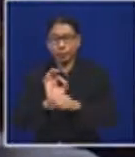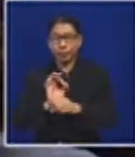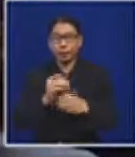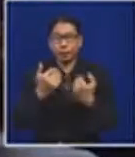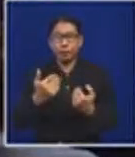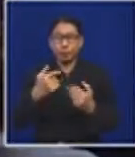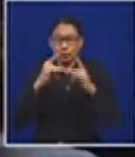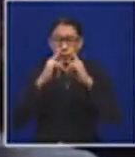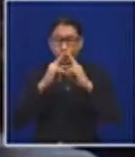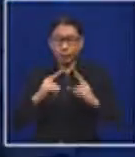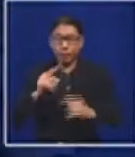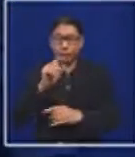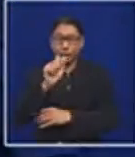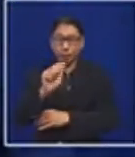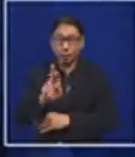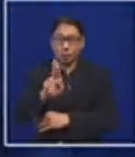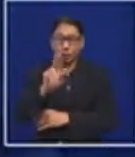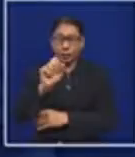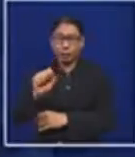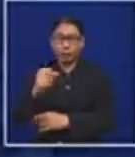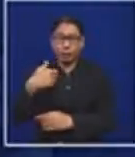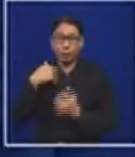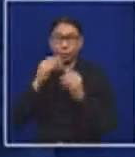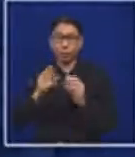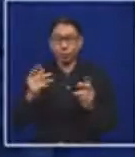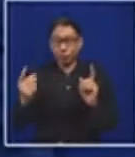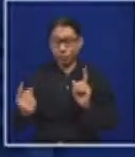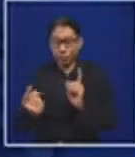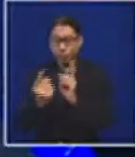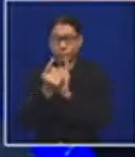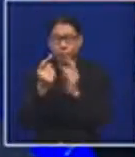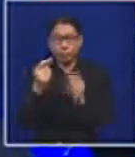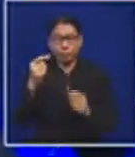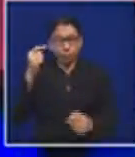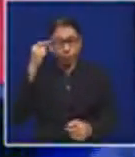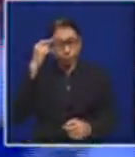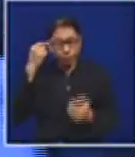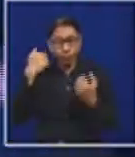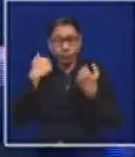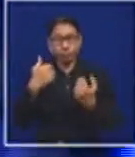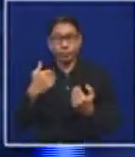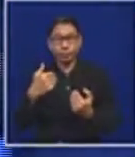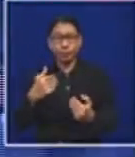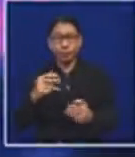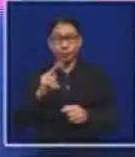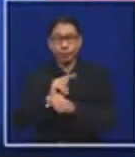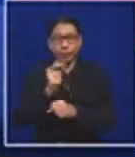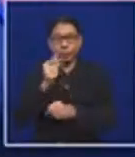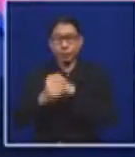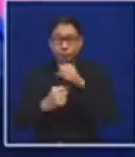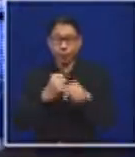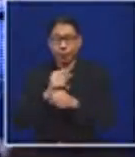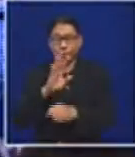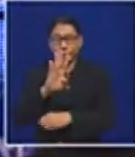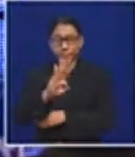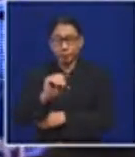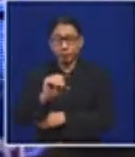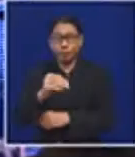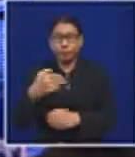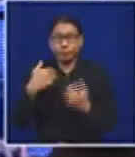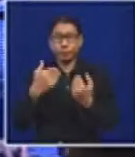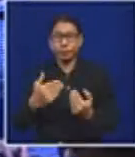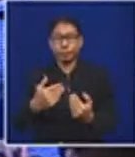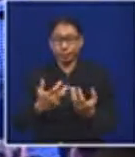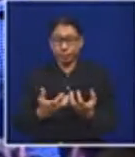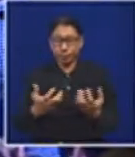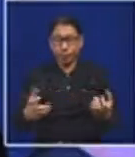ย RS ที่ประสบความสำเร็จโด่งดังเป็นที่รู้จักจากการออกอัลบั้มเดี่ยวในนาม The Next เมื่อปี2540ซึ่งพวกเขาก็จะเตรีย